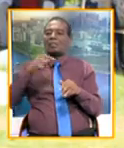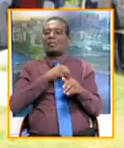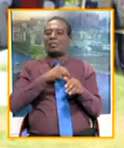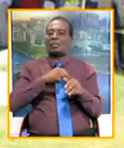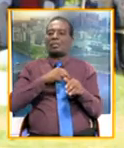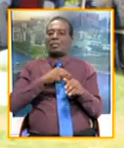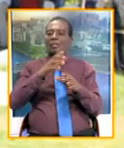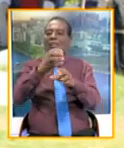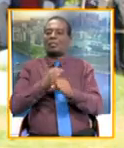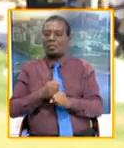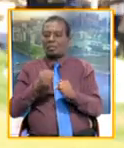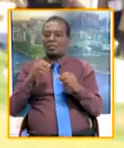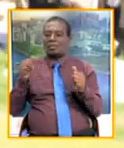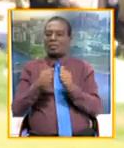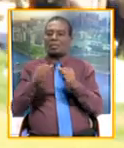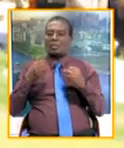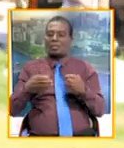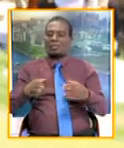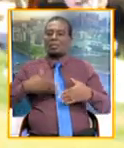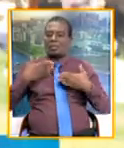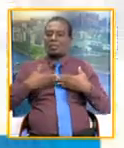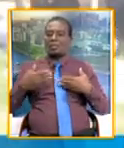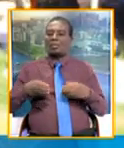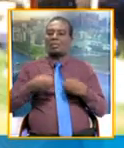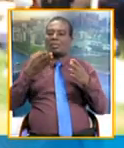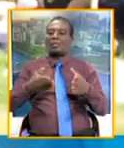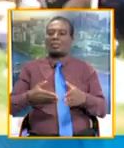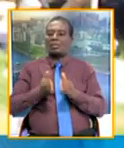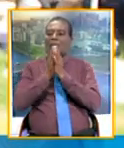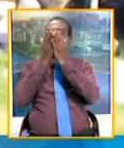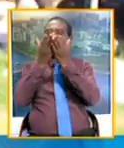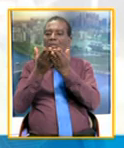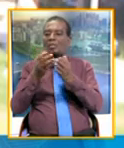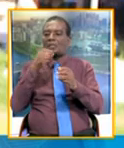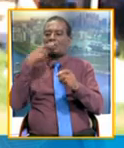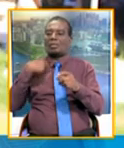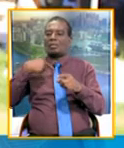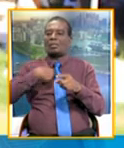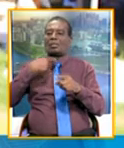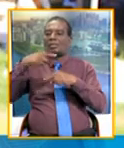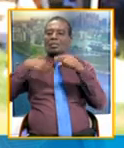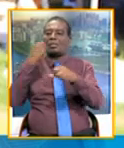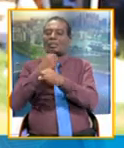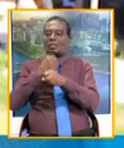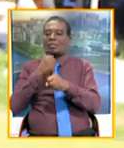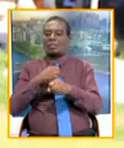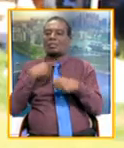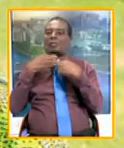avec beaucoup de joie. On m'a donné un kit scolaire. Je vais travailler à l'école. Je lui dis merci